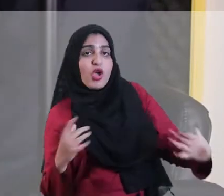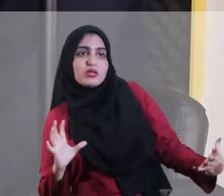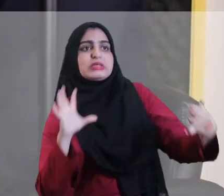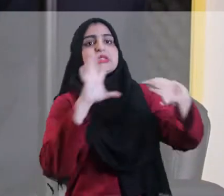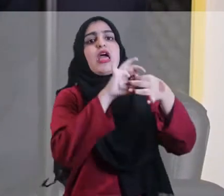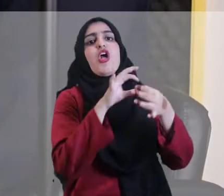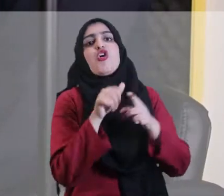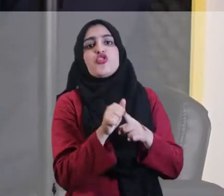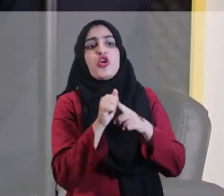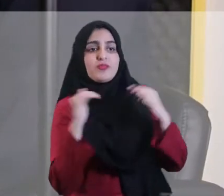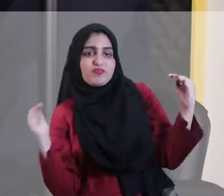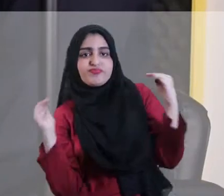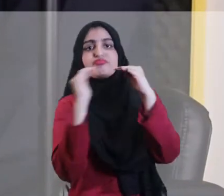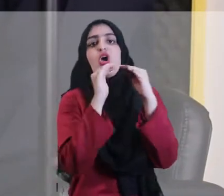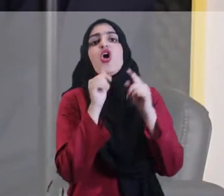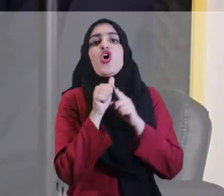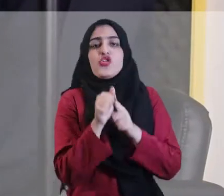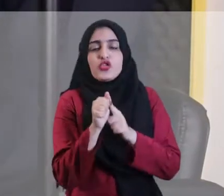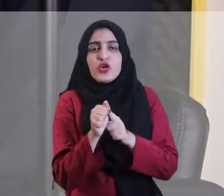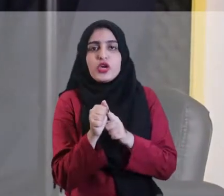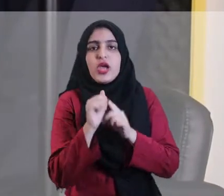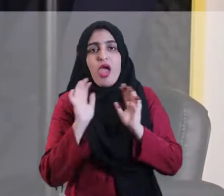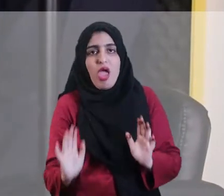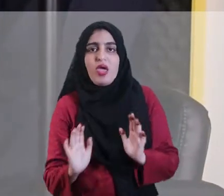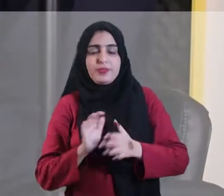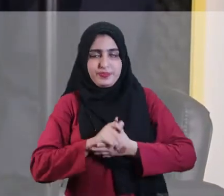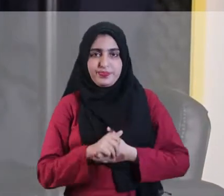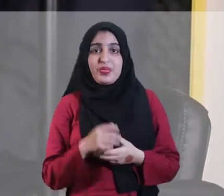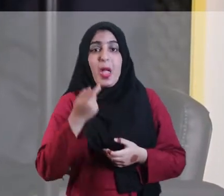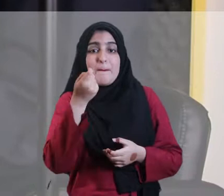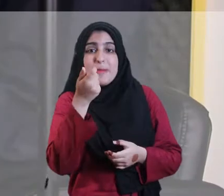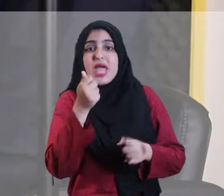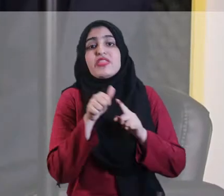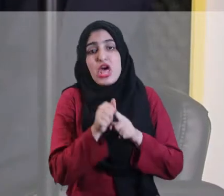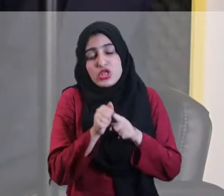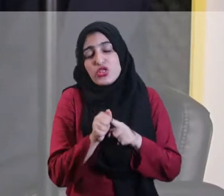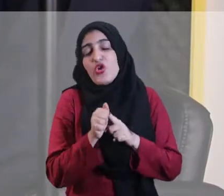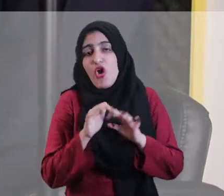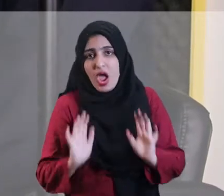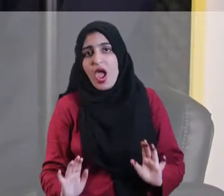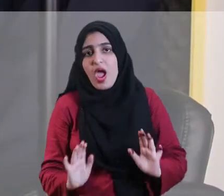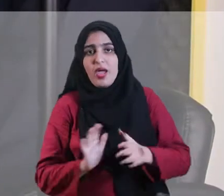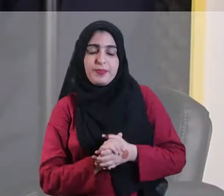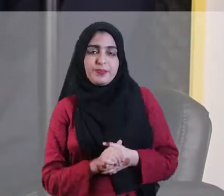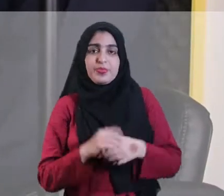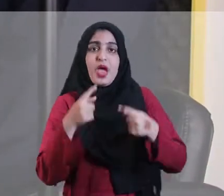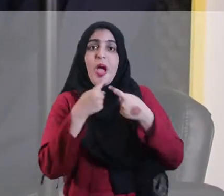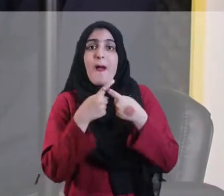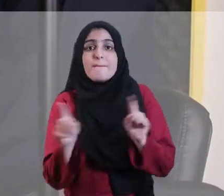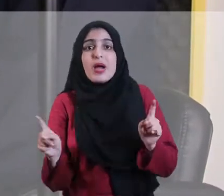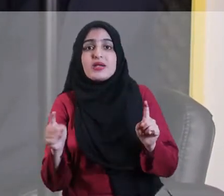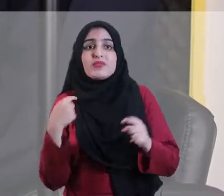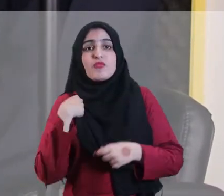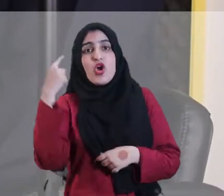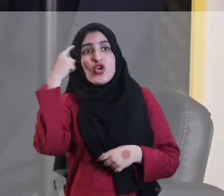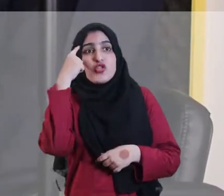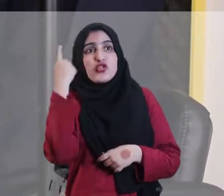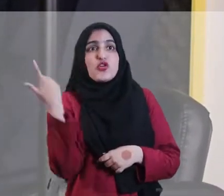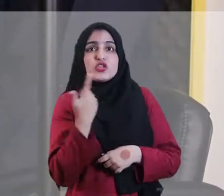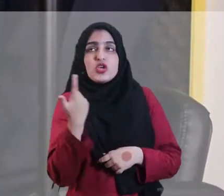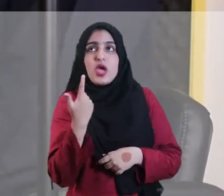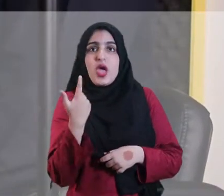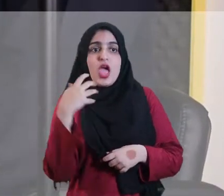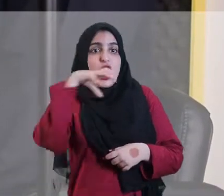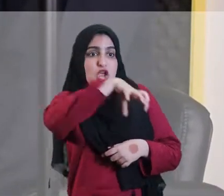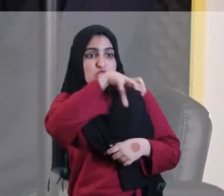सब्सक्राइब करने के लिए चीज चाहिए पैसा तो एक जरूरत है उसमें जगह बनाने